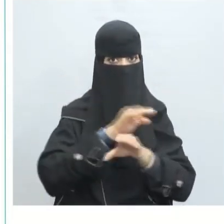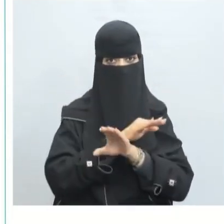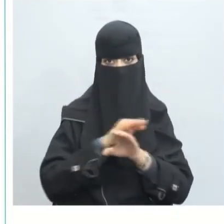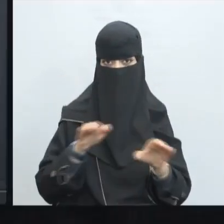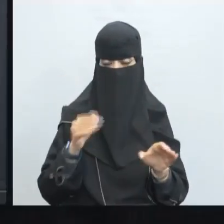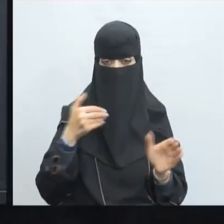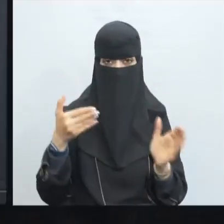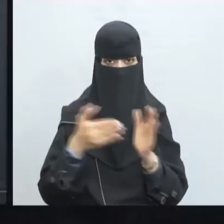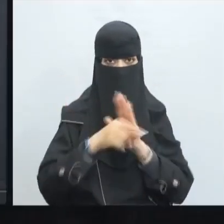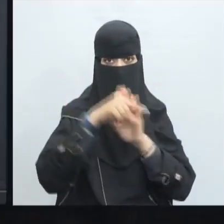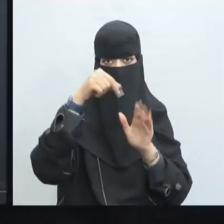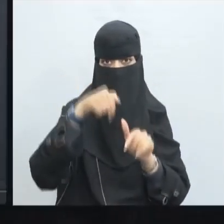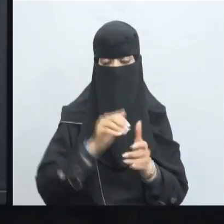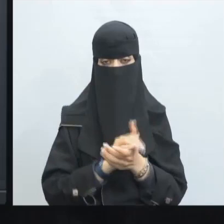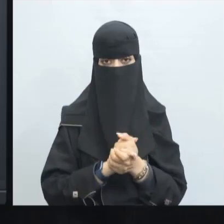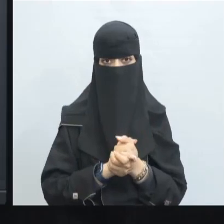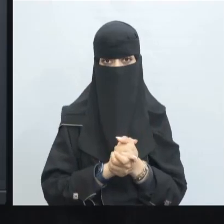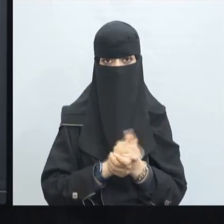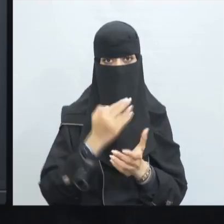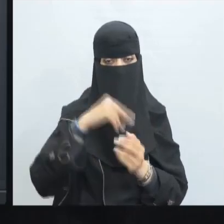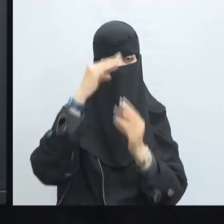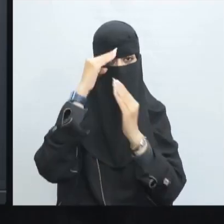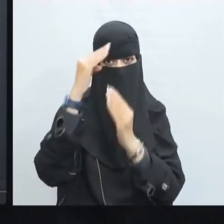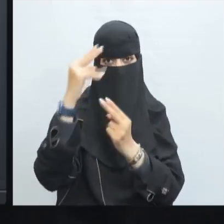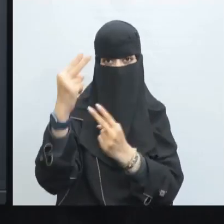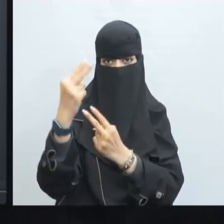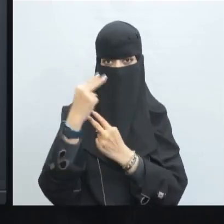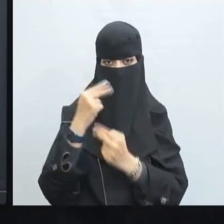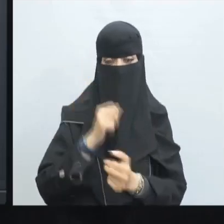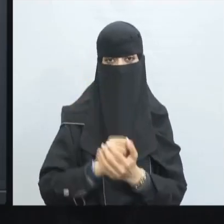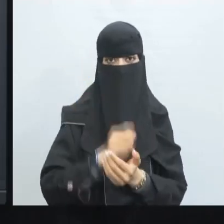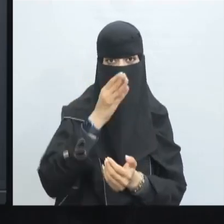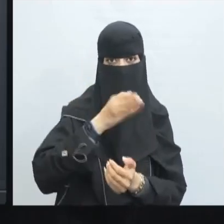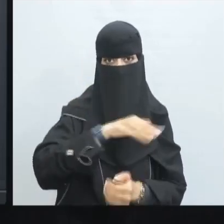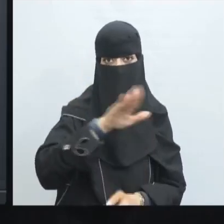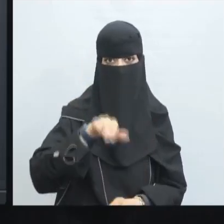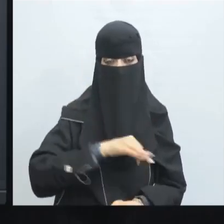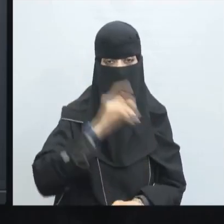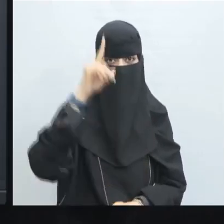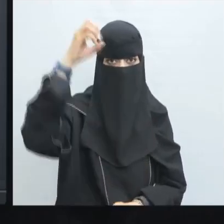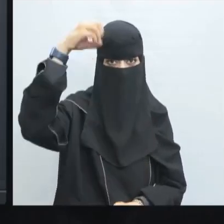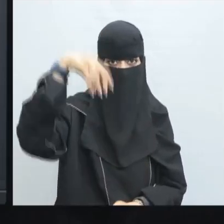الطلاب نكون انتهينا من درسنا لهذا اليوم شكرا لكم لحسن المتابعه والسلام عليكم ورحمه الله وبركاته